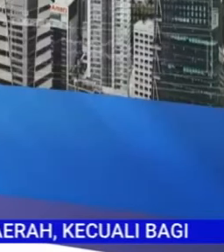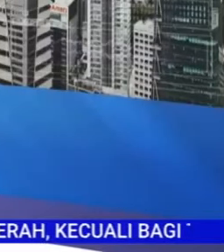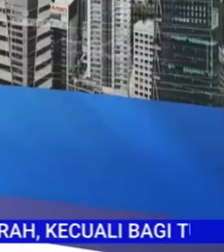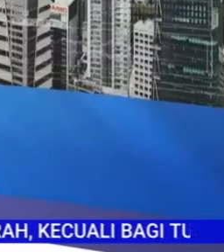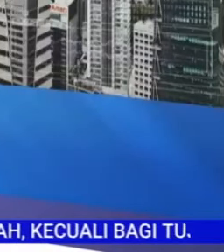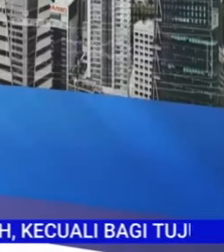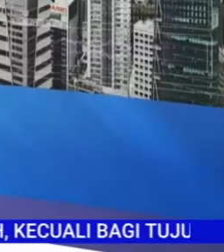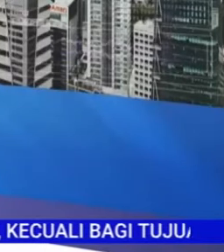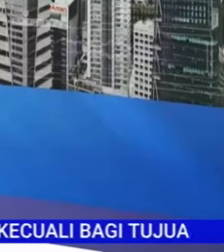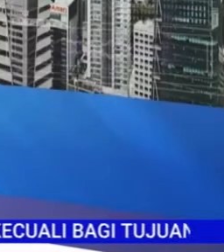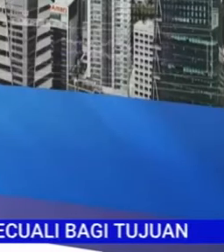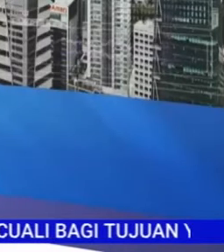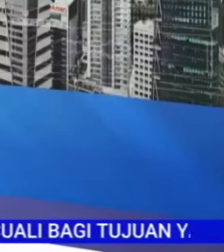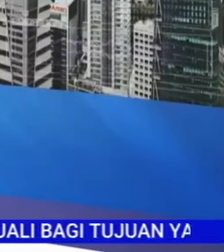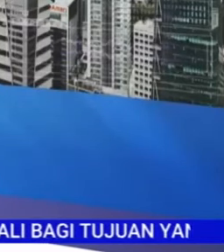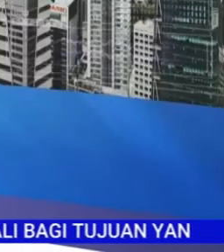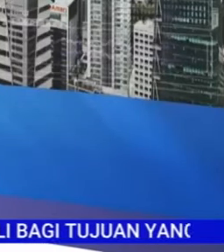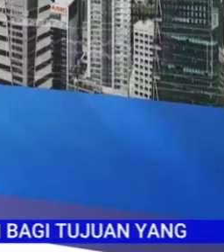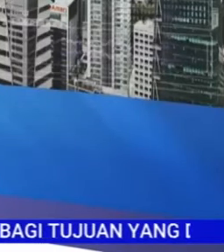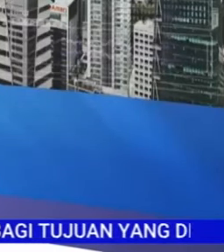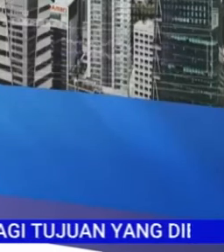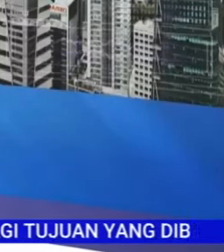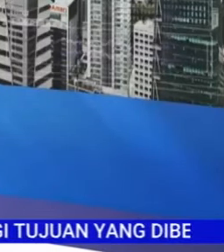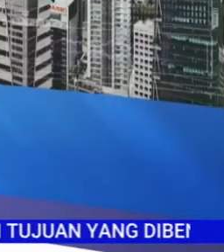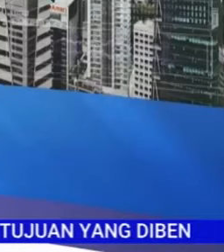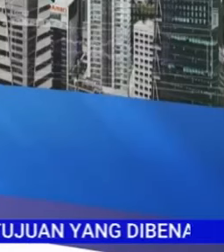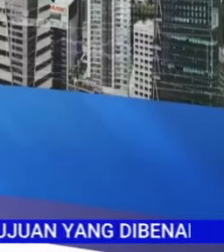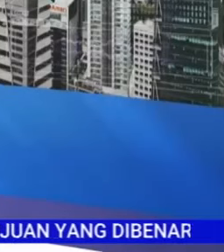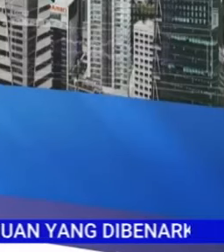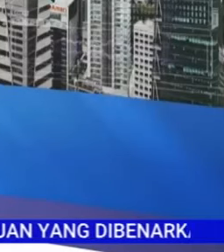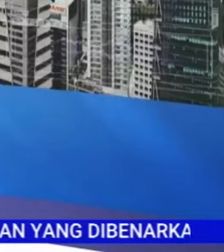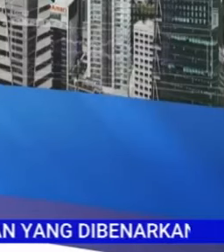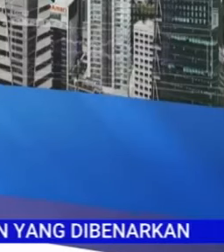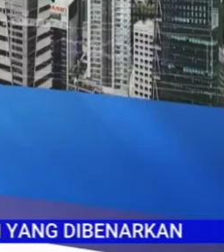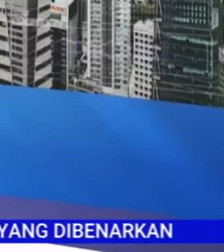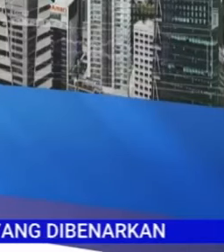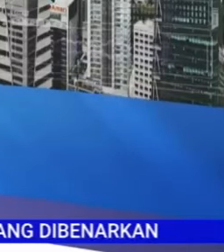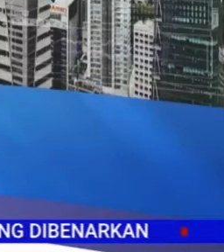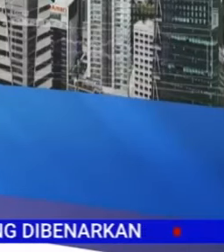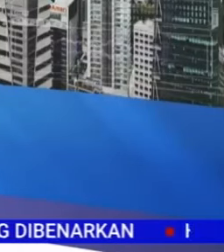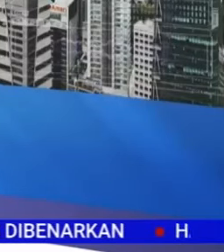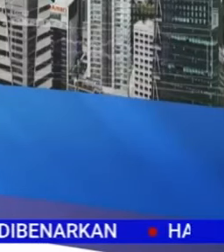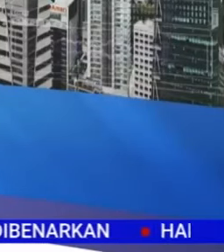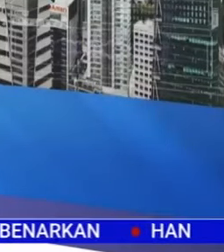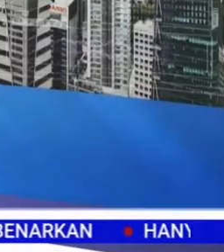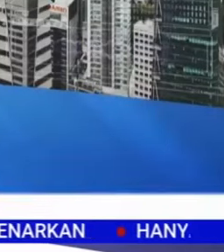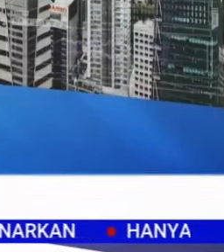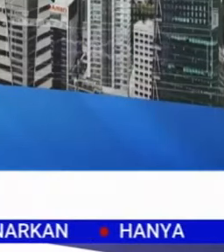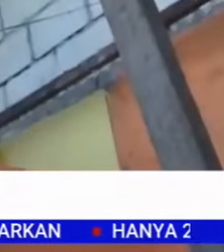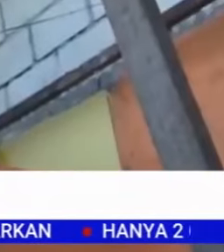kerugian 366 keluarga di kawasan penjajah sekitar 50-an 2 juta